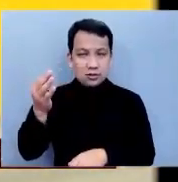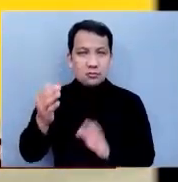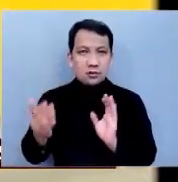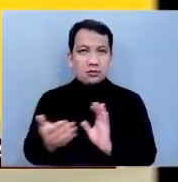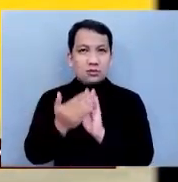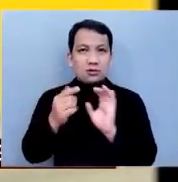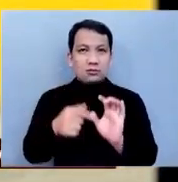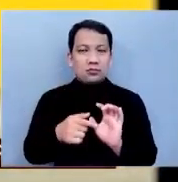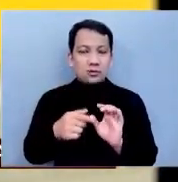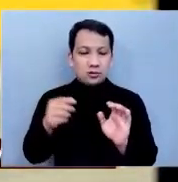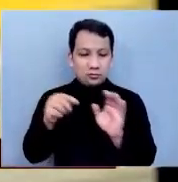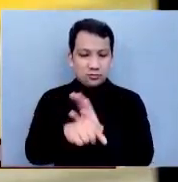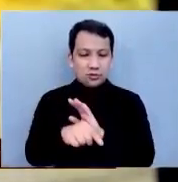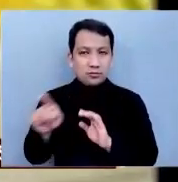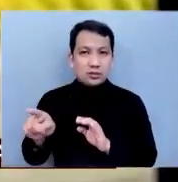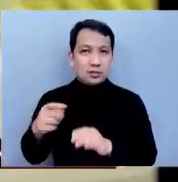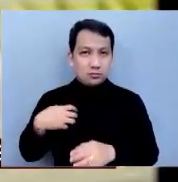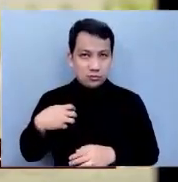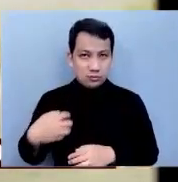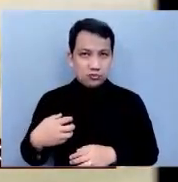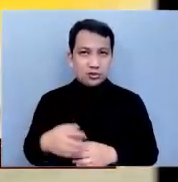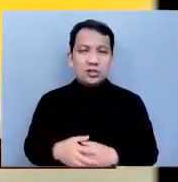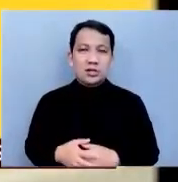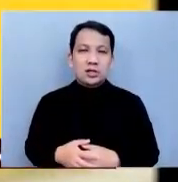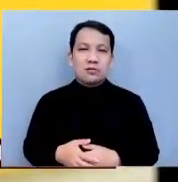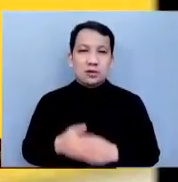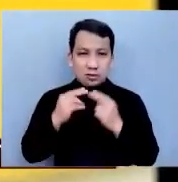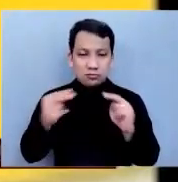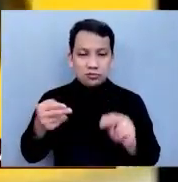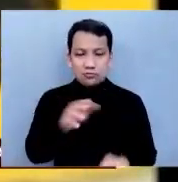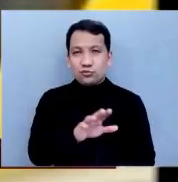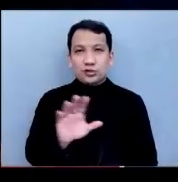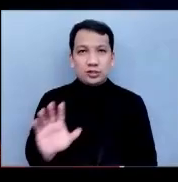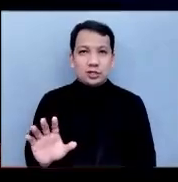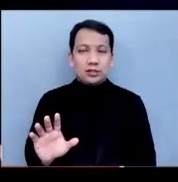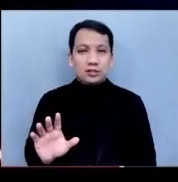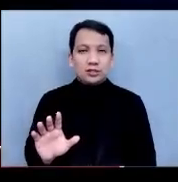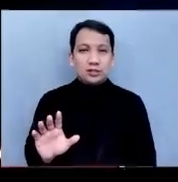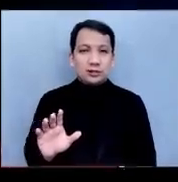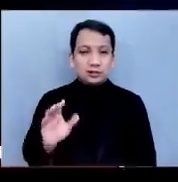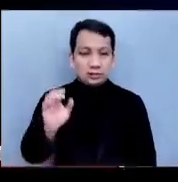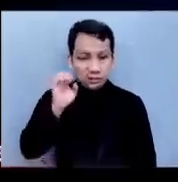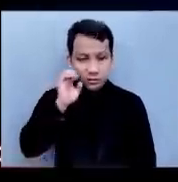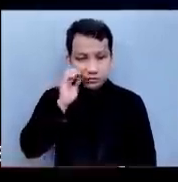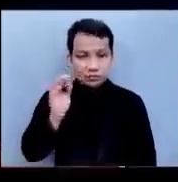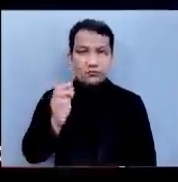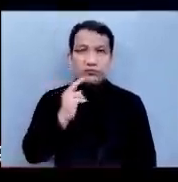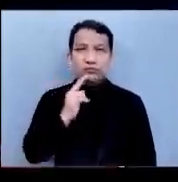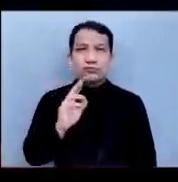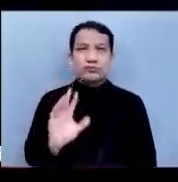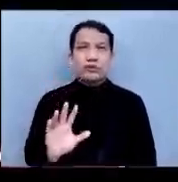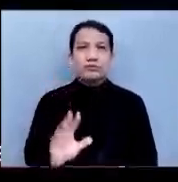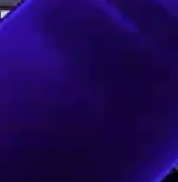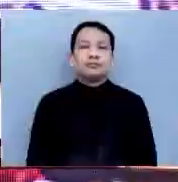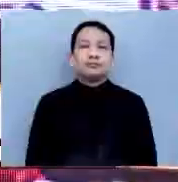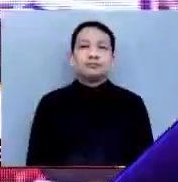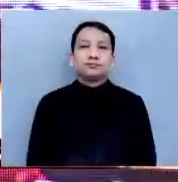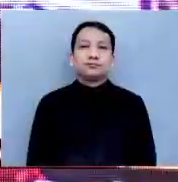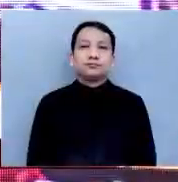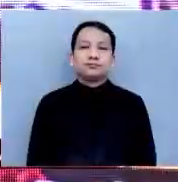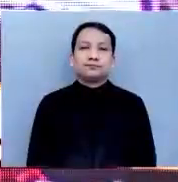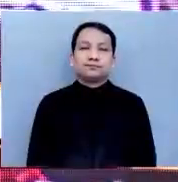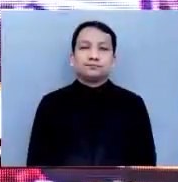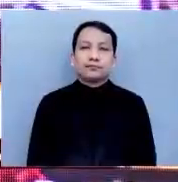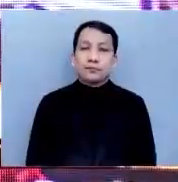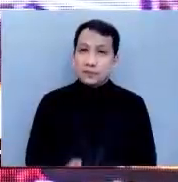kasong homicide ang namaril na pulis. Nagbabalita mula sa frontline, Elaine Fulgencio, News 5.